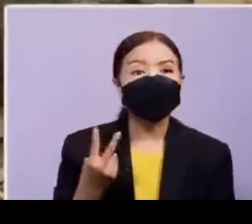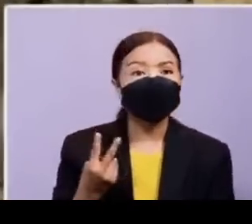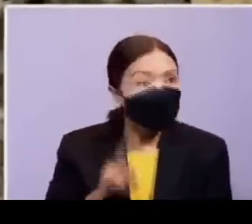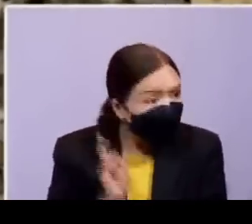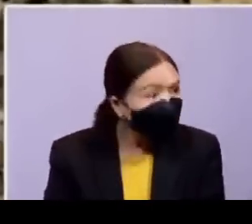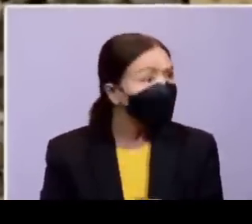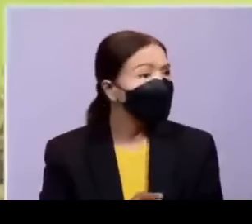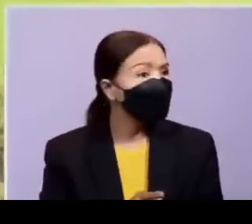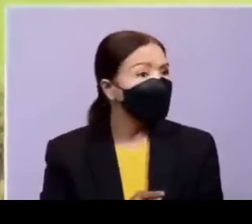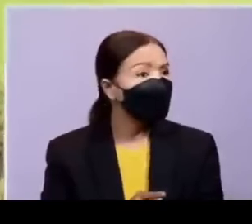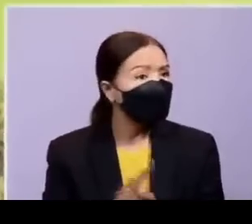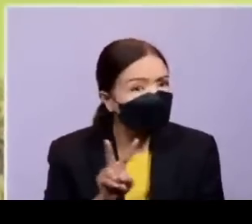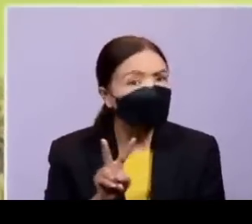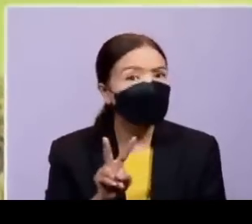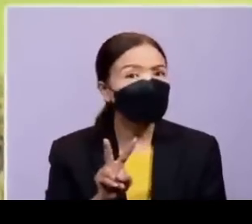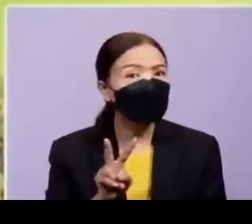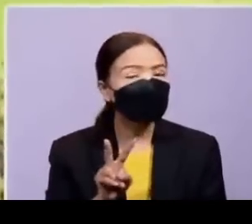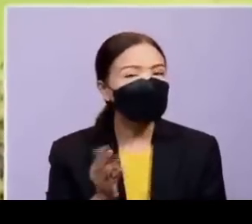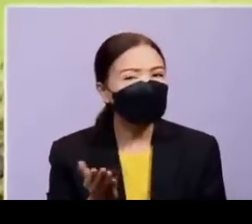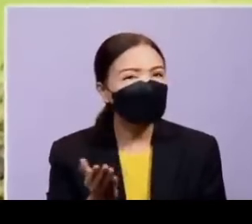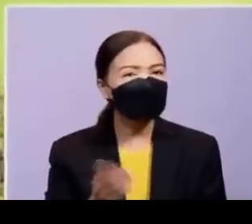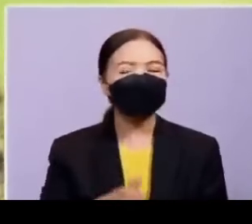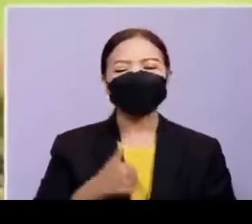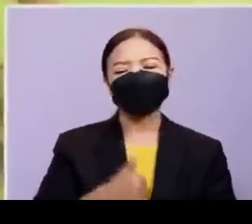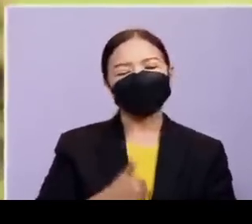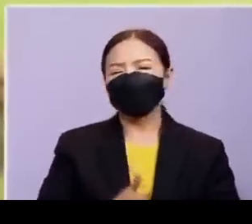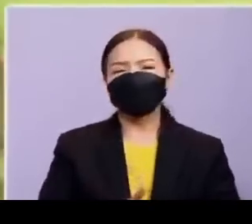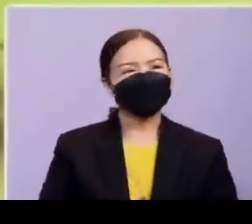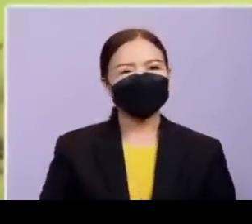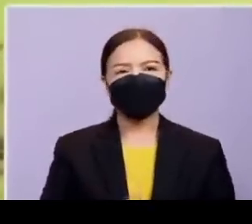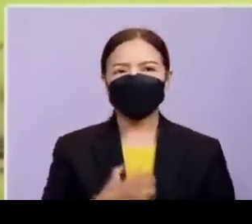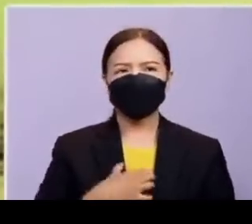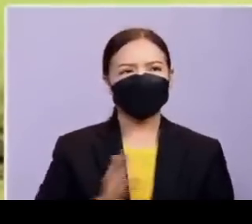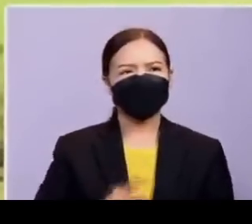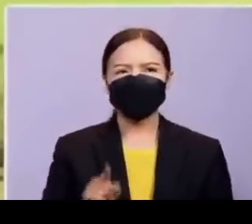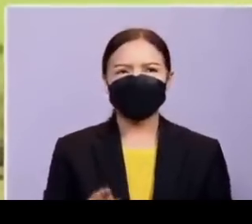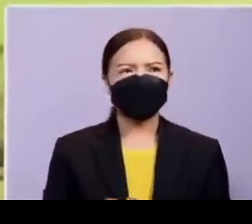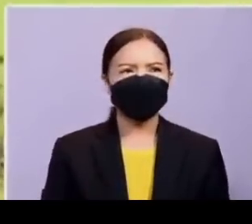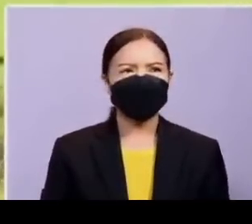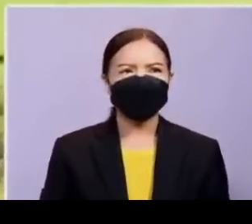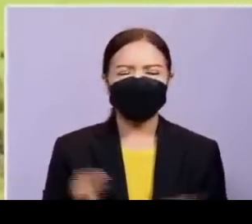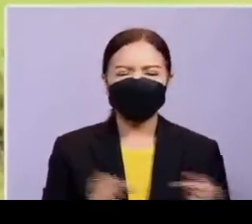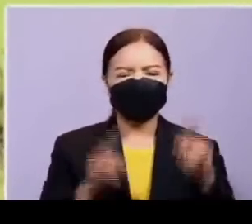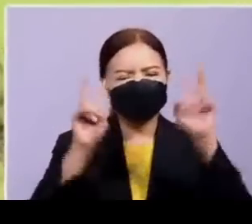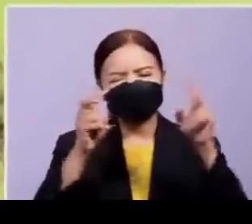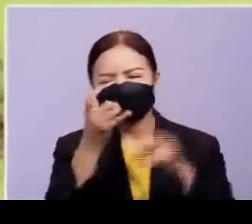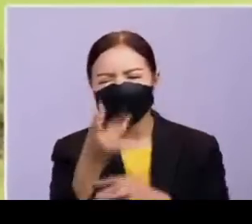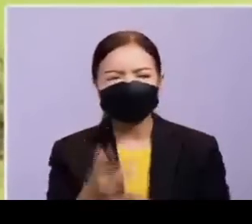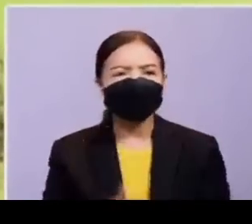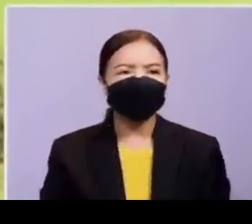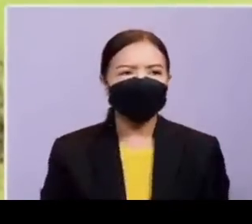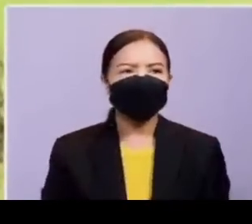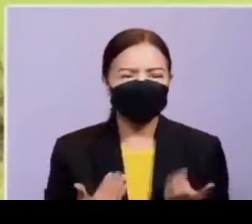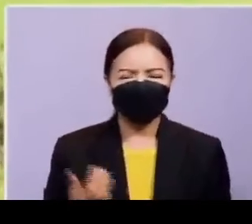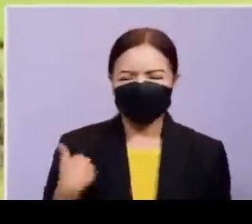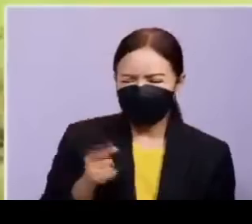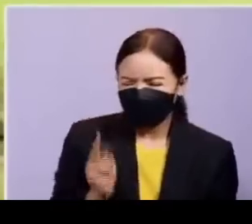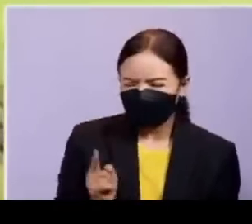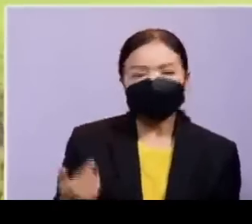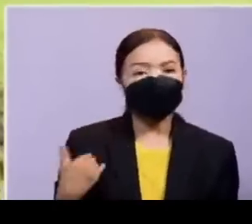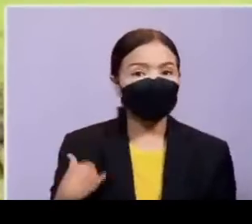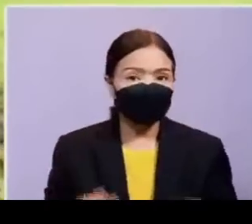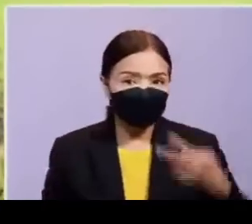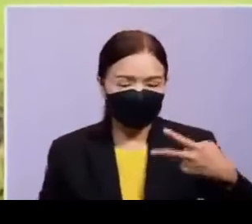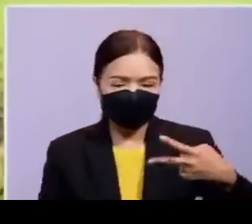งดิ คือผู้ว่าชาชาก็บอกว่าคือไม่อยากให้เอาเรื่องนี้เนี่ยมาเป็นประเด็นดราม่าอะไรกันคือมันมีข้อเท็จจริงอยู่2 อย่าง